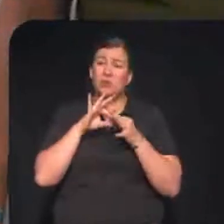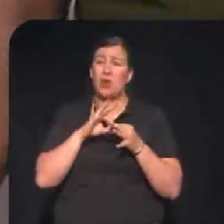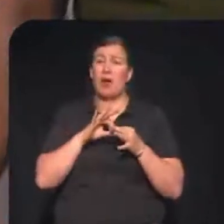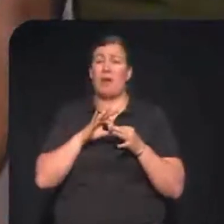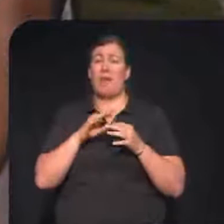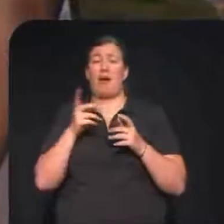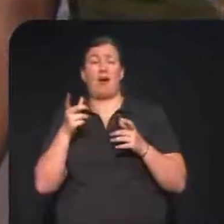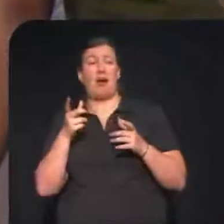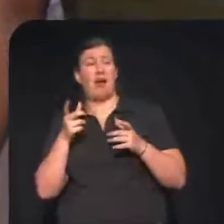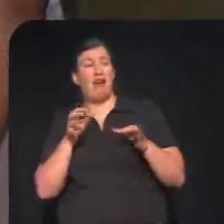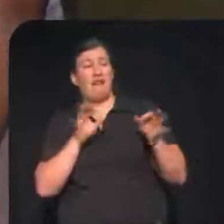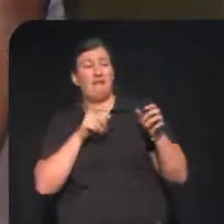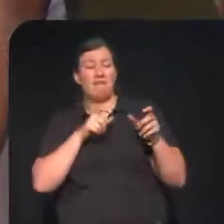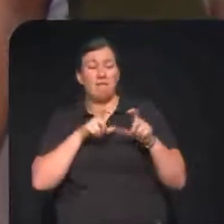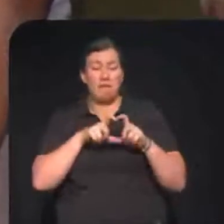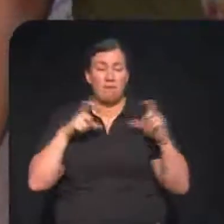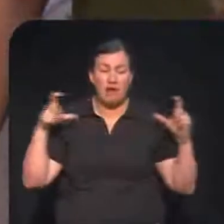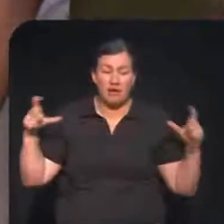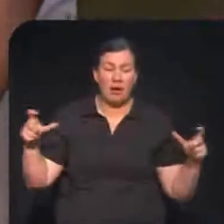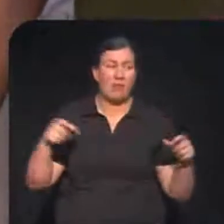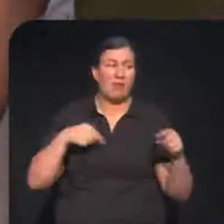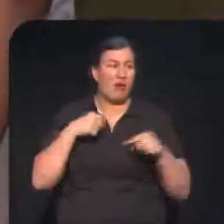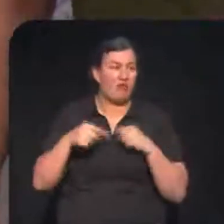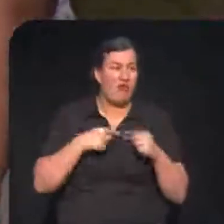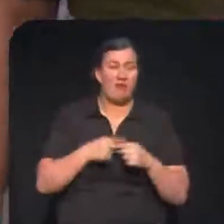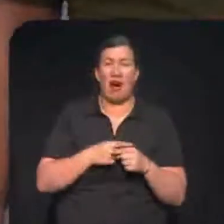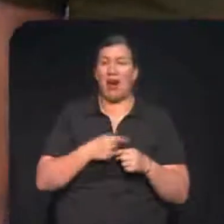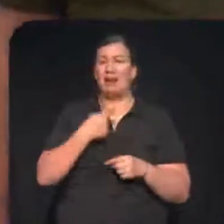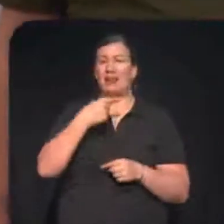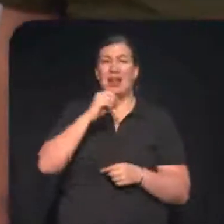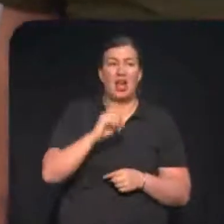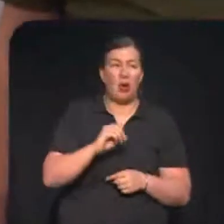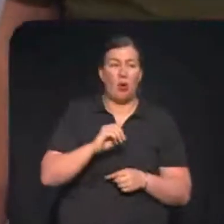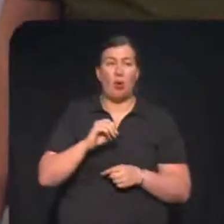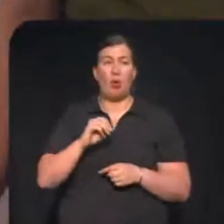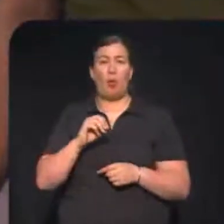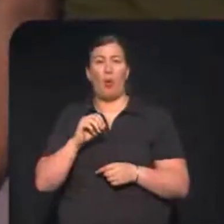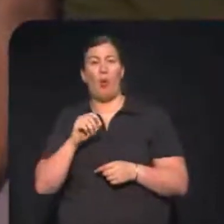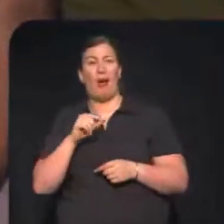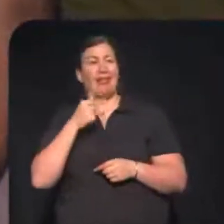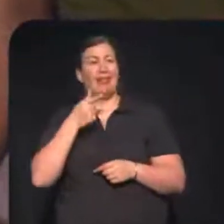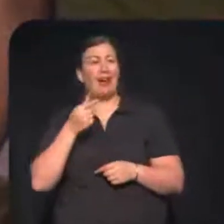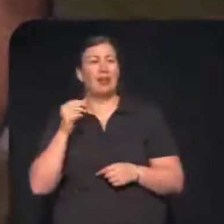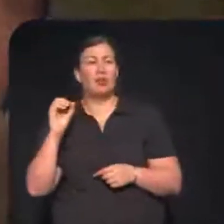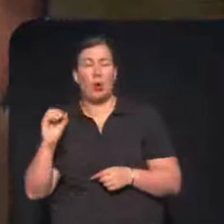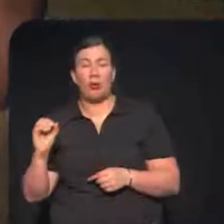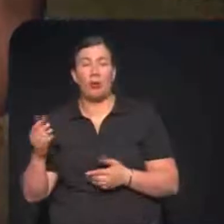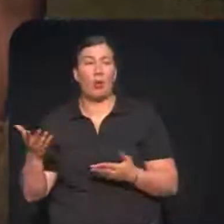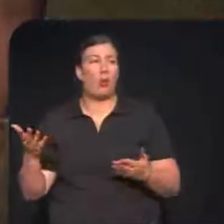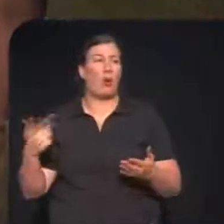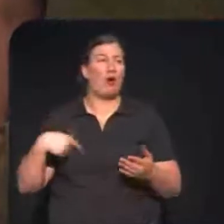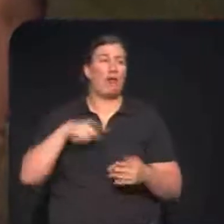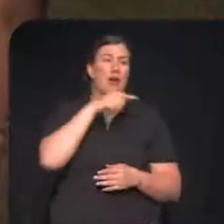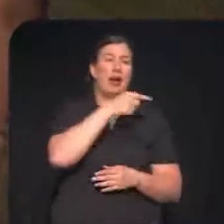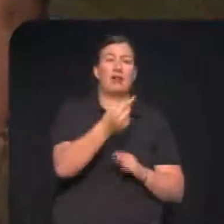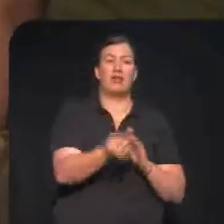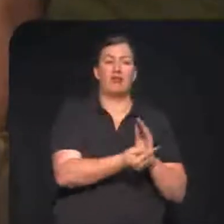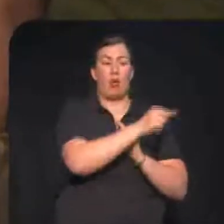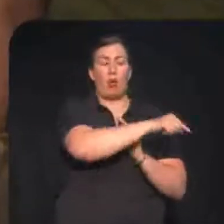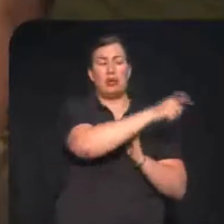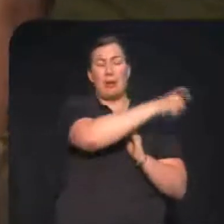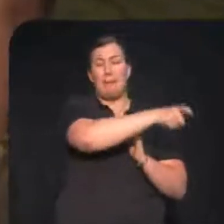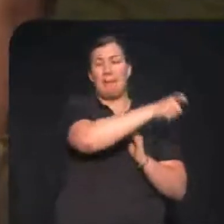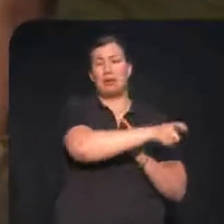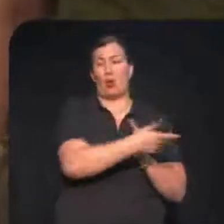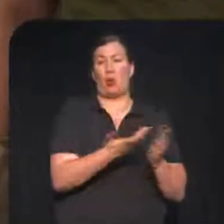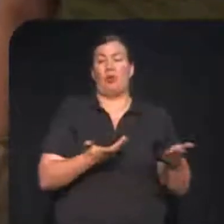zu den angewandten Verfahren zur Geschäftsordnung zur Tagesordnung zu sonstigen Sachen habt euch hier vorne wenden da sitzen